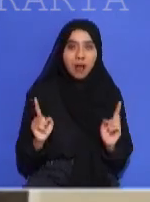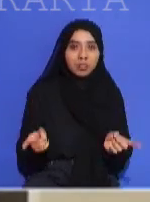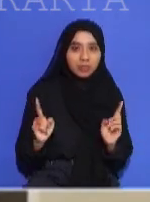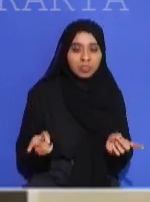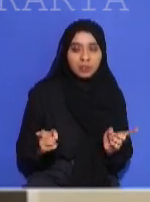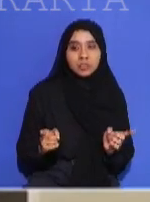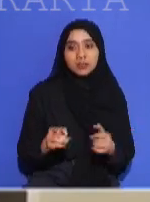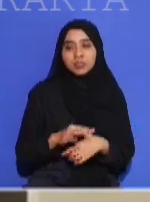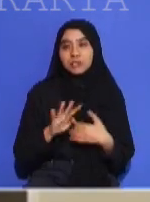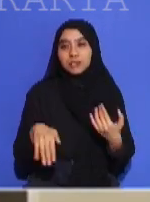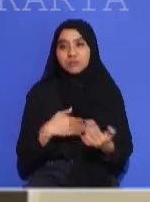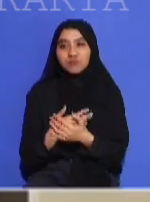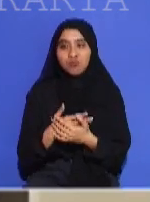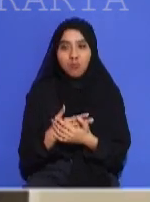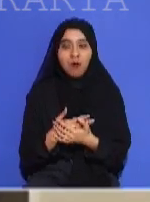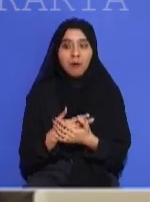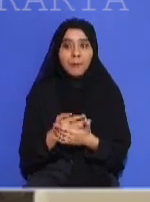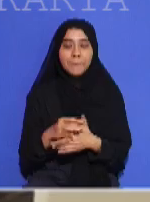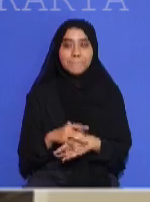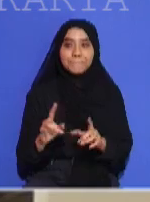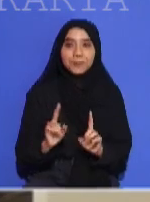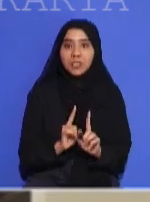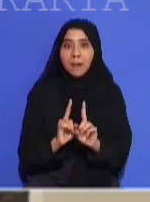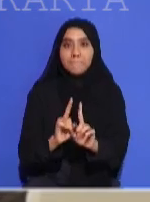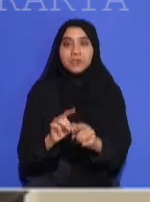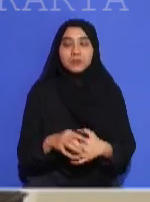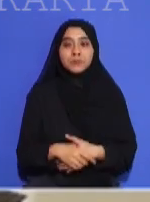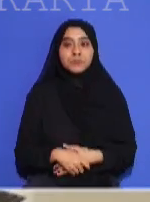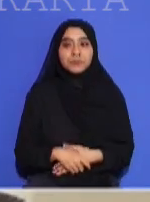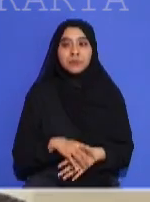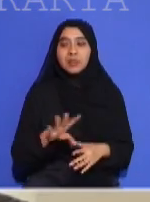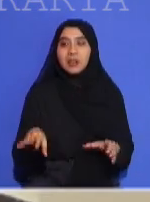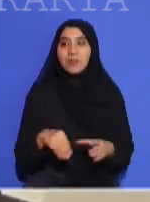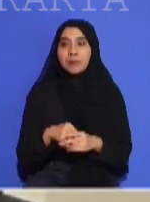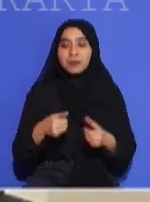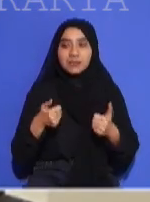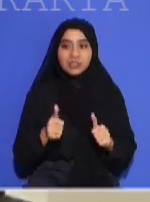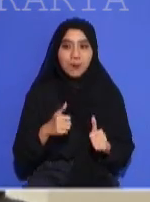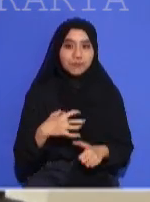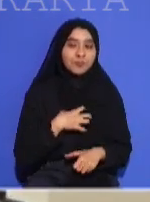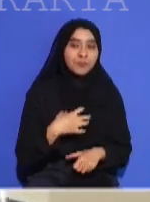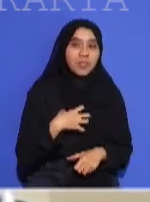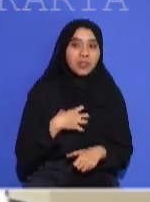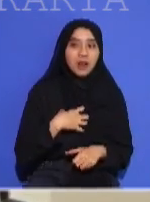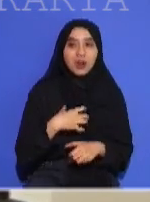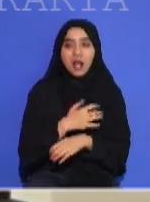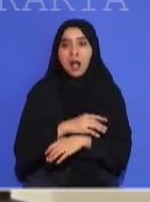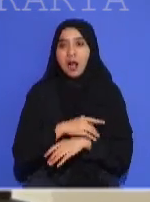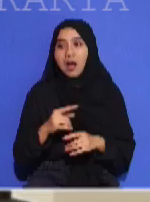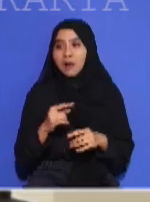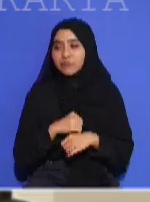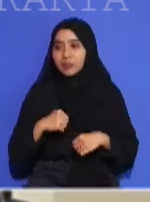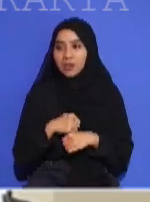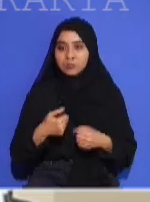juga official, termasuk untuk kesiapan mental atlet, kami sudah kita siapkan,